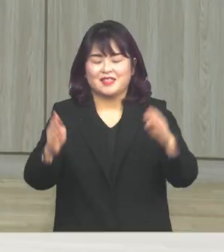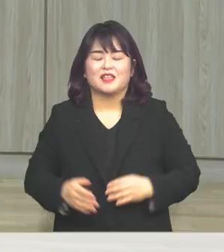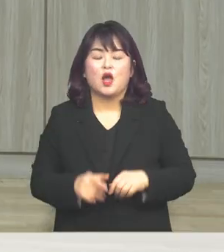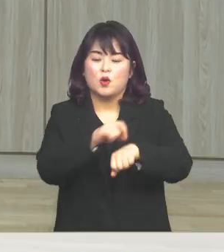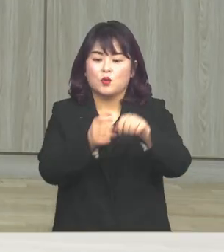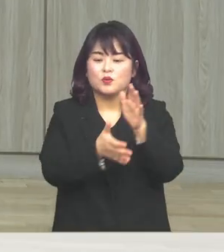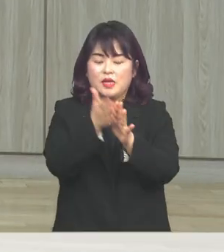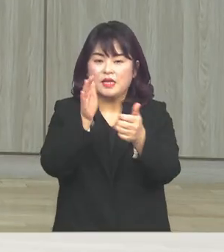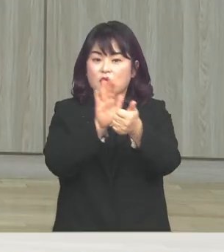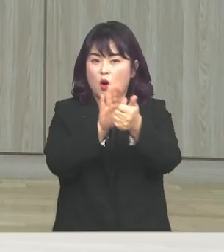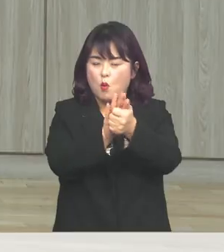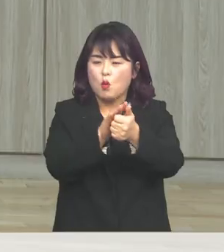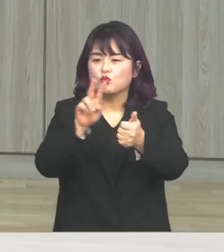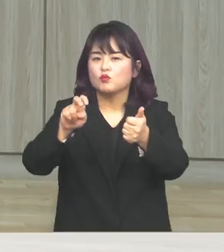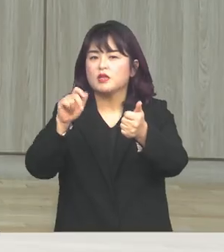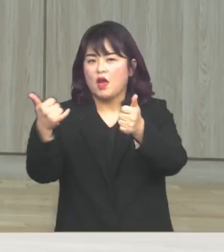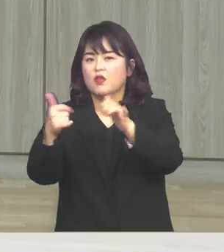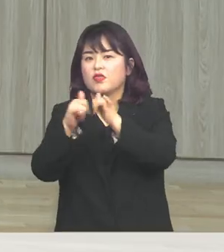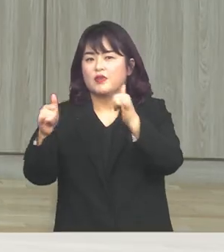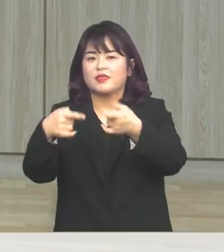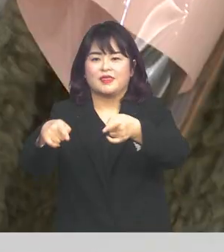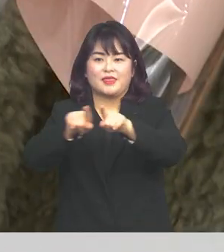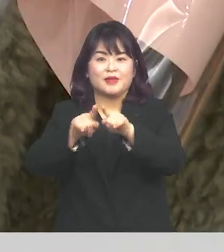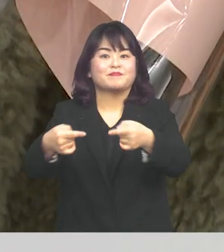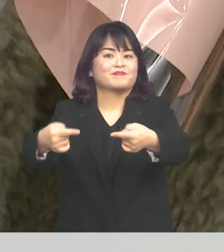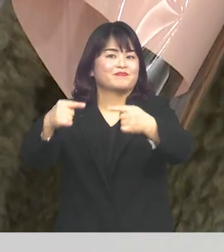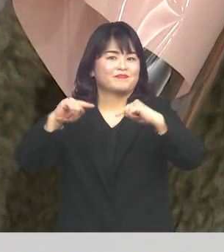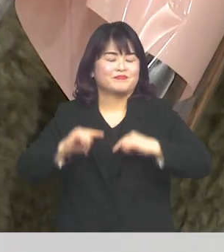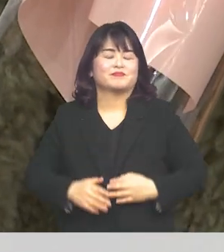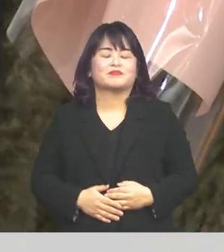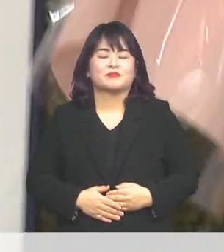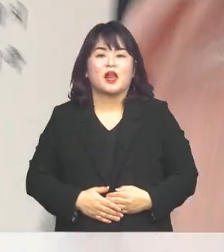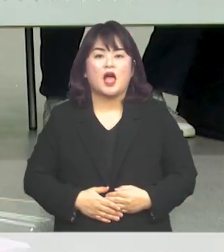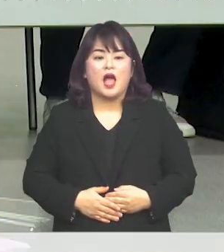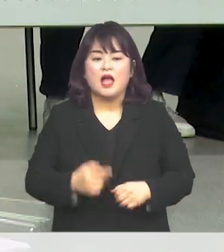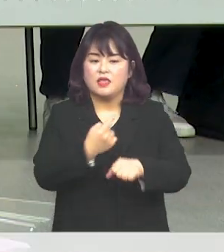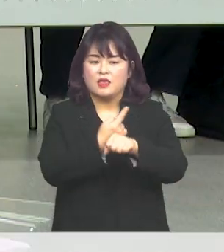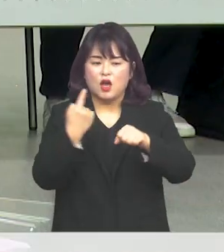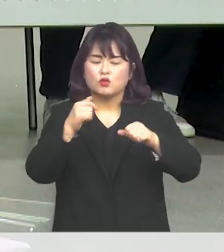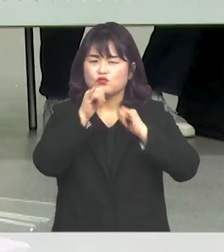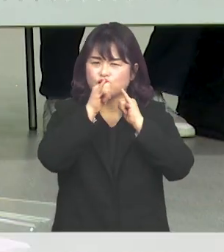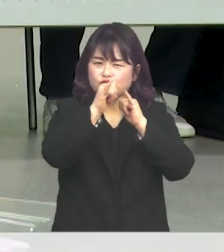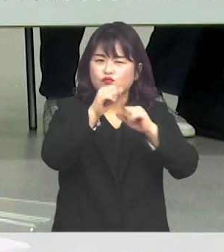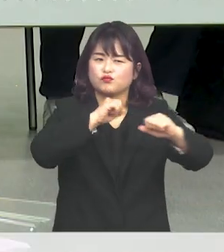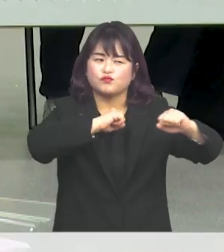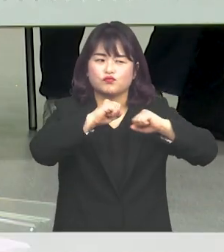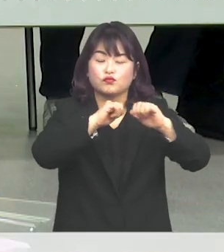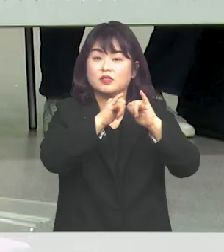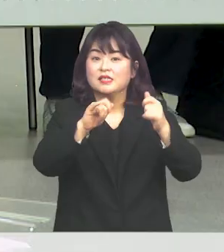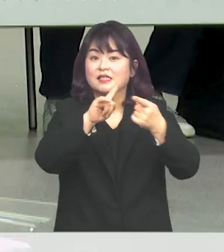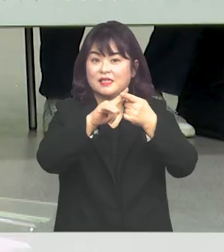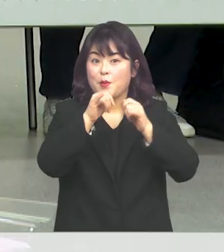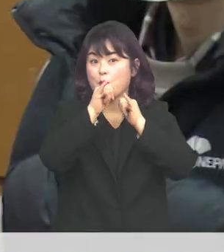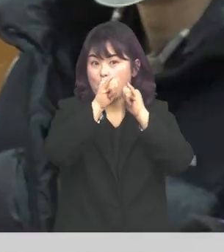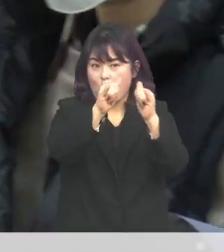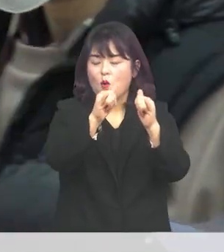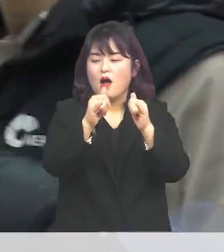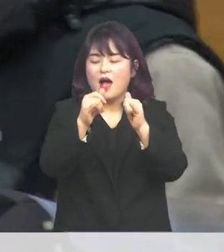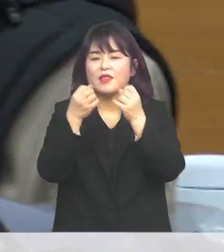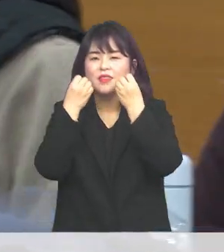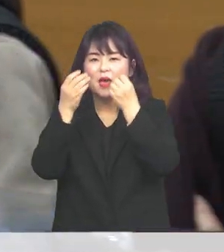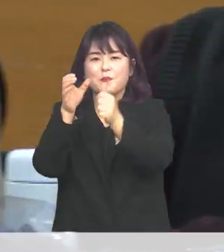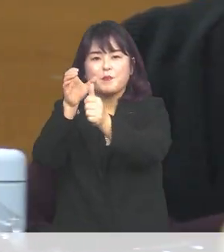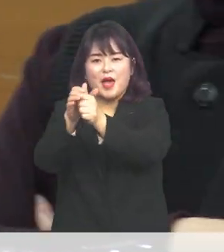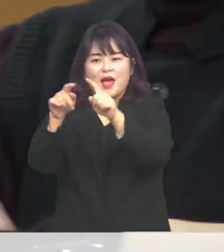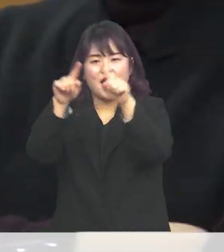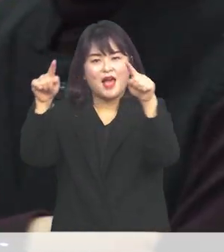용인특례시장을 비롯해 서포터즈 26명이 참석했습니다. 이 시장은 지난해 우수 활동자들에게 표창을 수여하고 새로